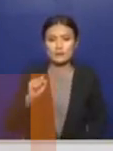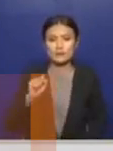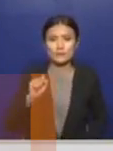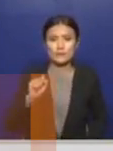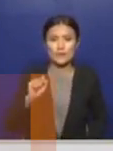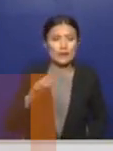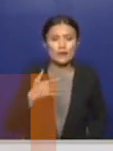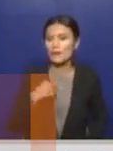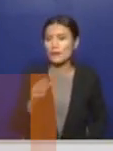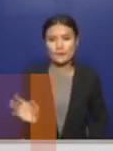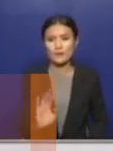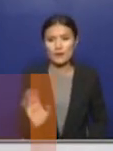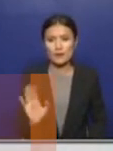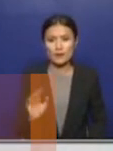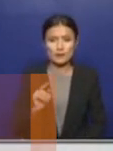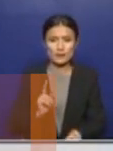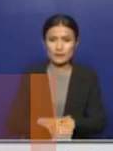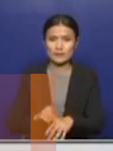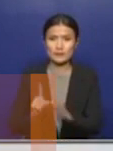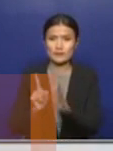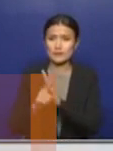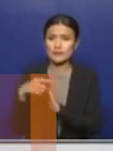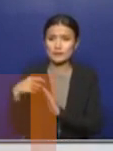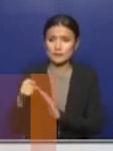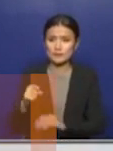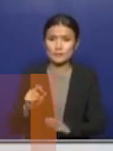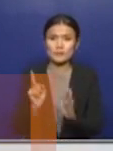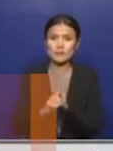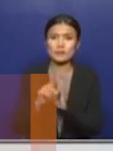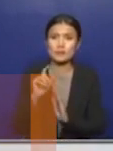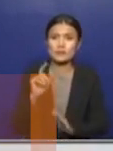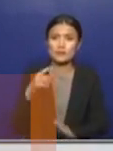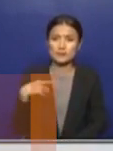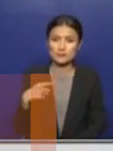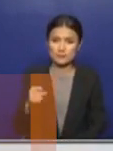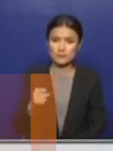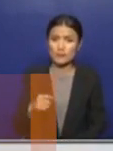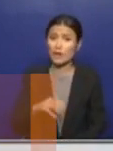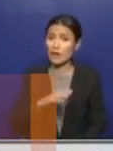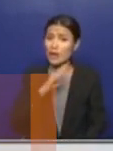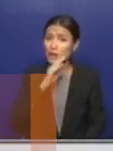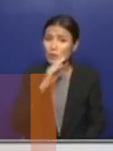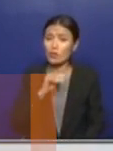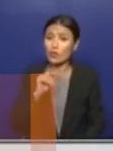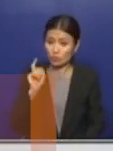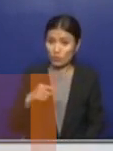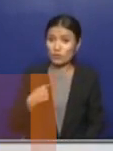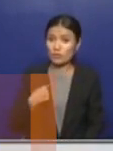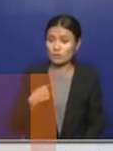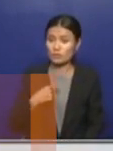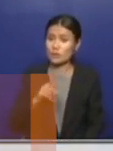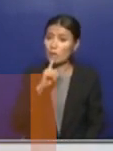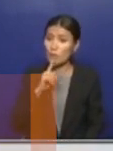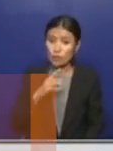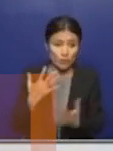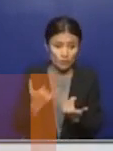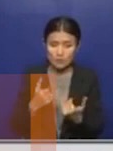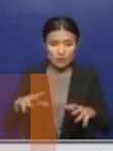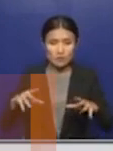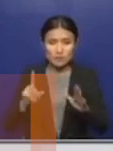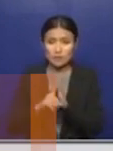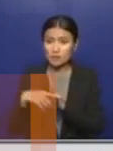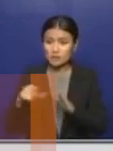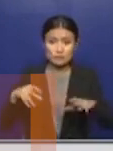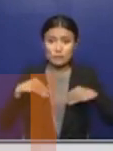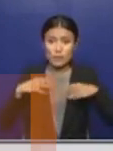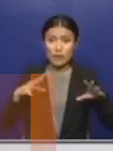ม ไม่เอาละครับมันยาวเกินไปนั่นก็เป็นการถามกระทู้ปกติน ะครับ นั่นก็ต้องเอาไว้ถามอาทิตย์หน้าให้รัฐมนตรีพร้อมมาต